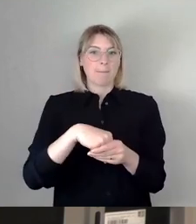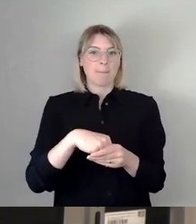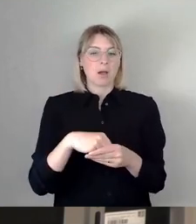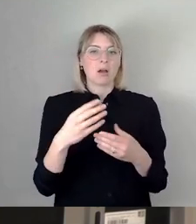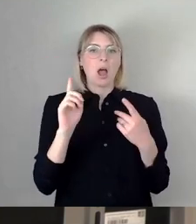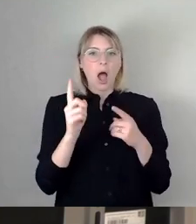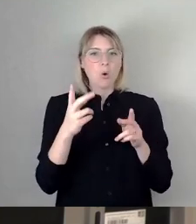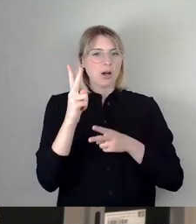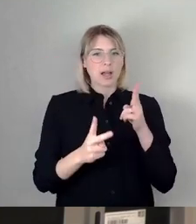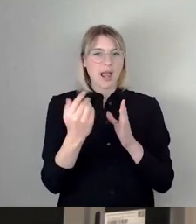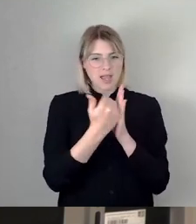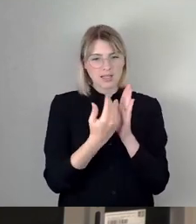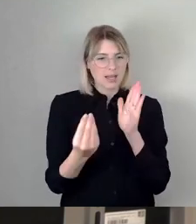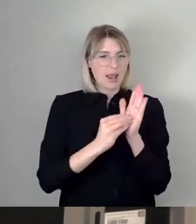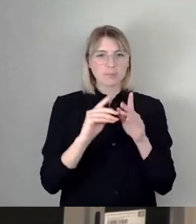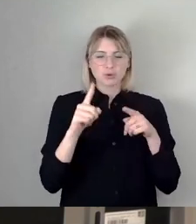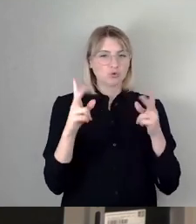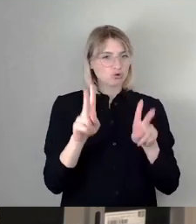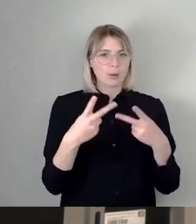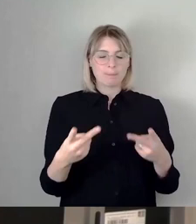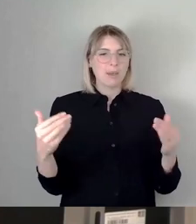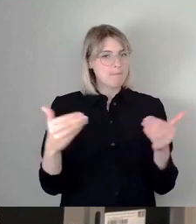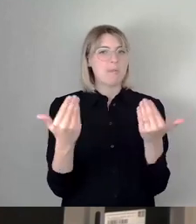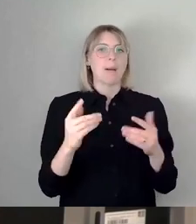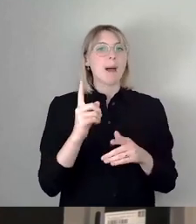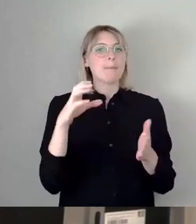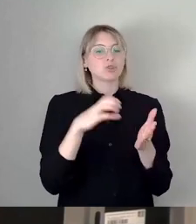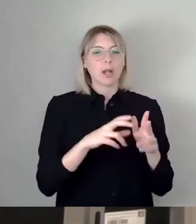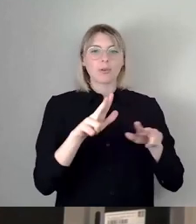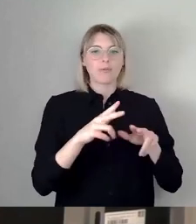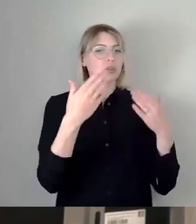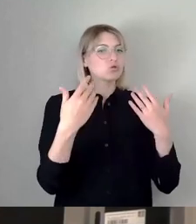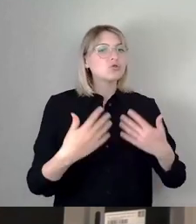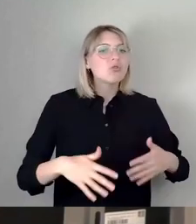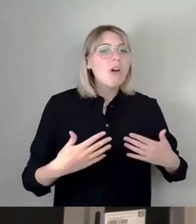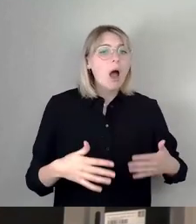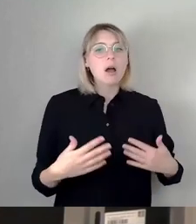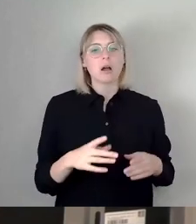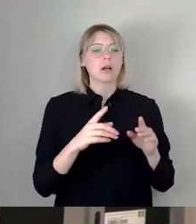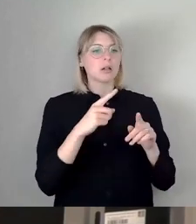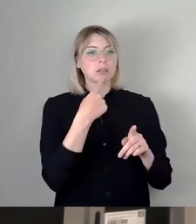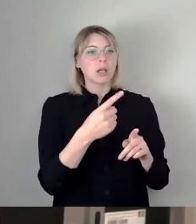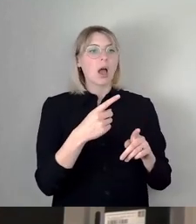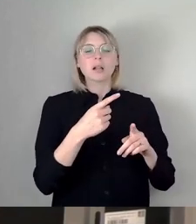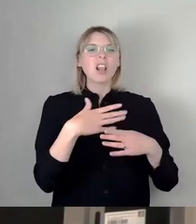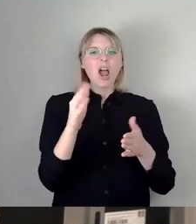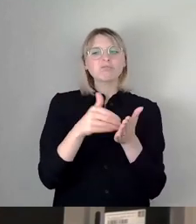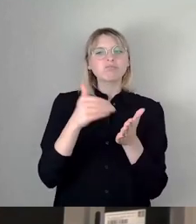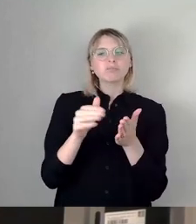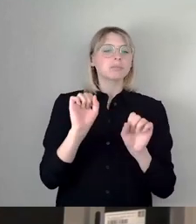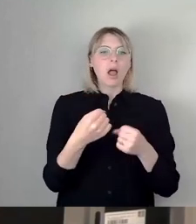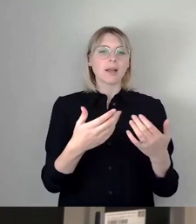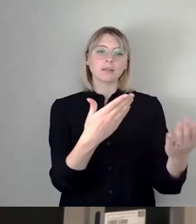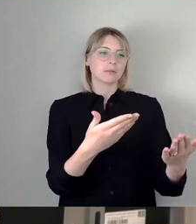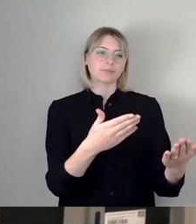Recht meines Erachtens. Und leider ist die Stadtverwaltung eben zu schwach, um dann zu sagen, nee, da machen wir nicht mit. Sei es wie es sei, wir müssen